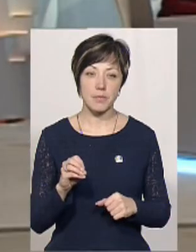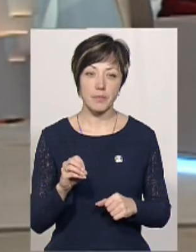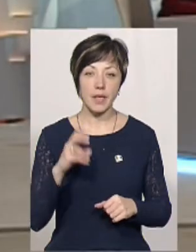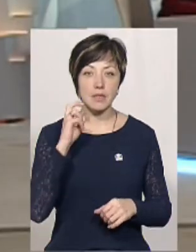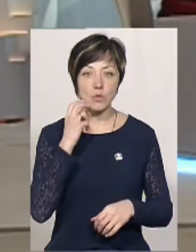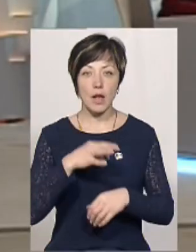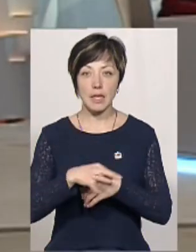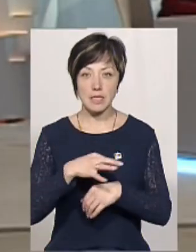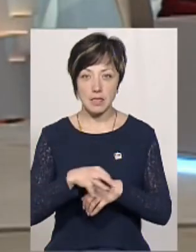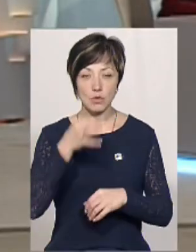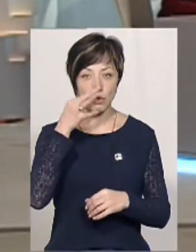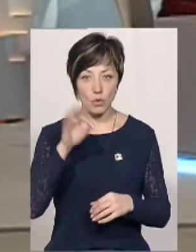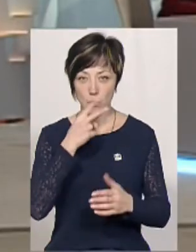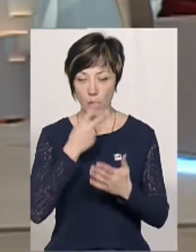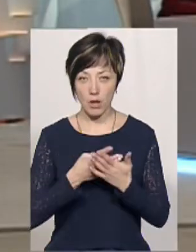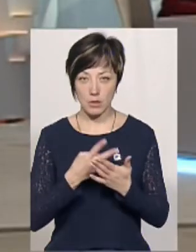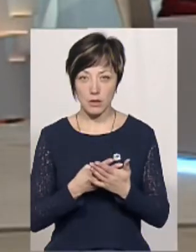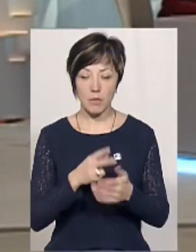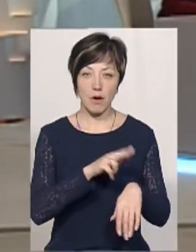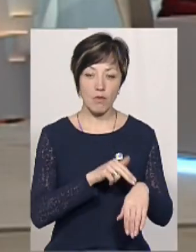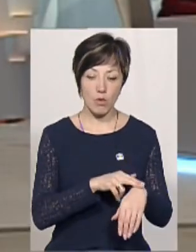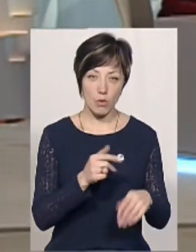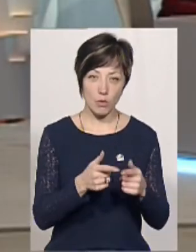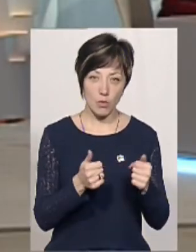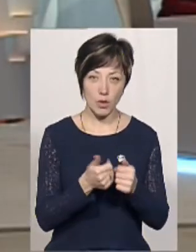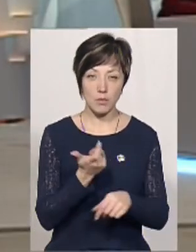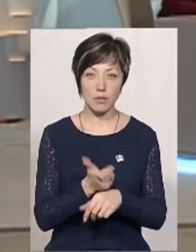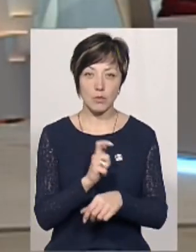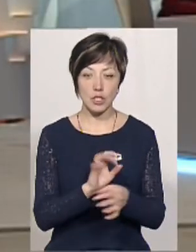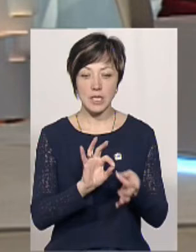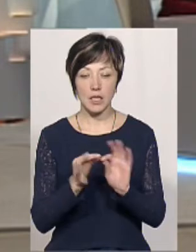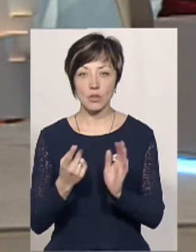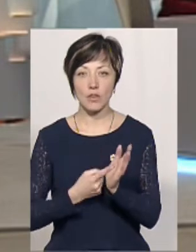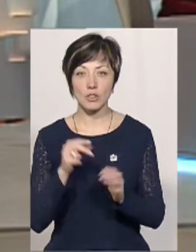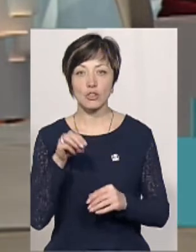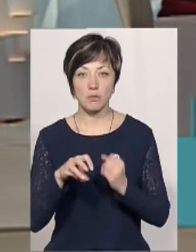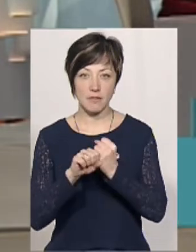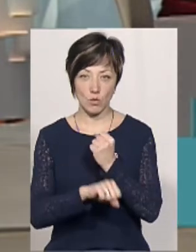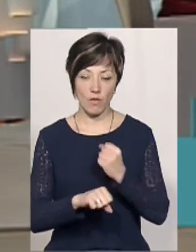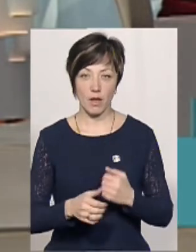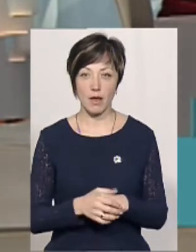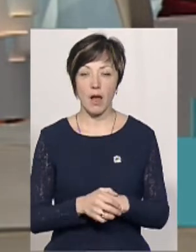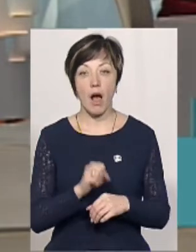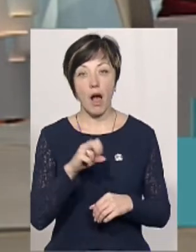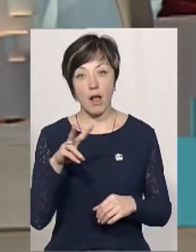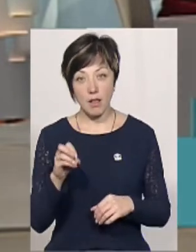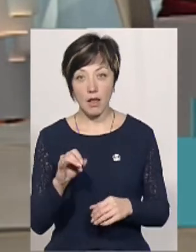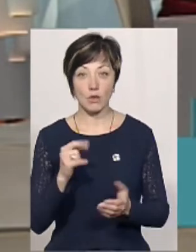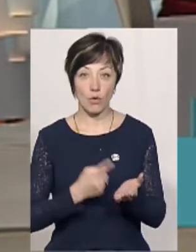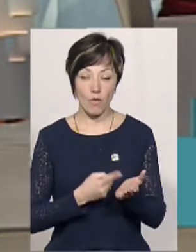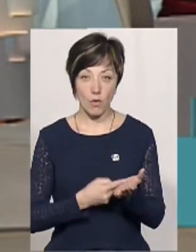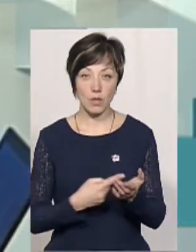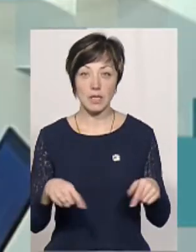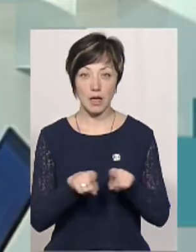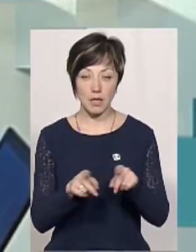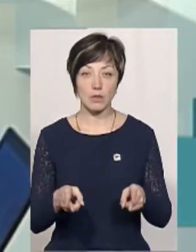сексуальне насильство з практики, як показують і правоохоронні органи, більш складніше довести, чим зґвалтування. Але і доводять